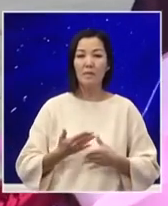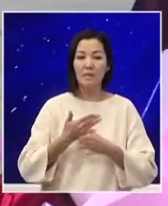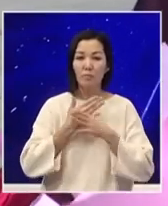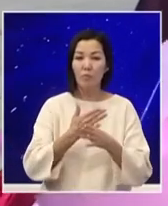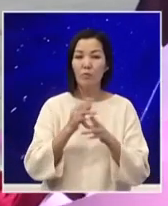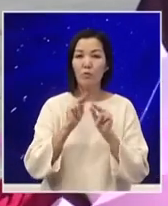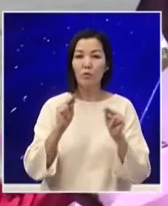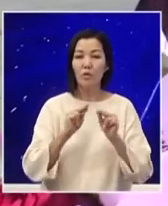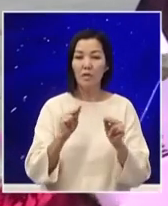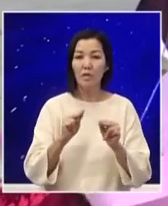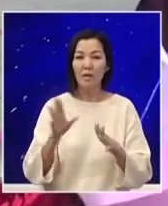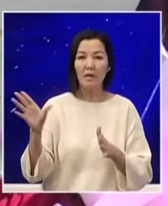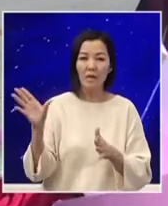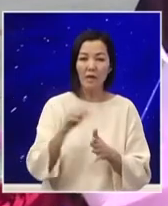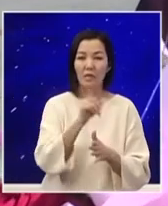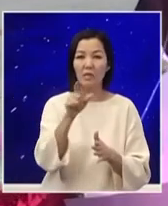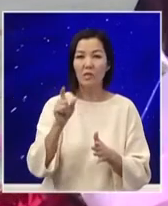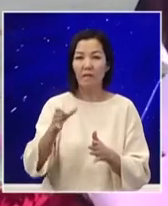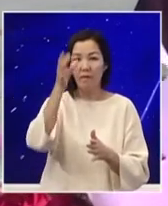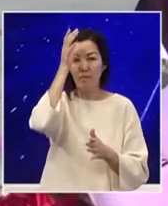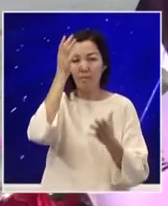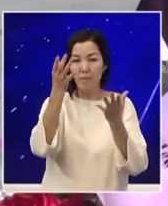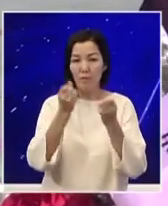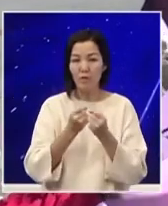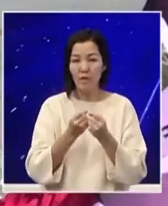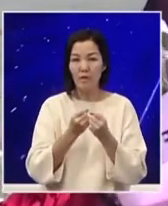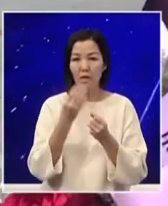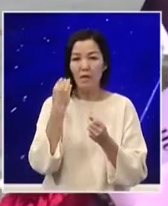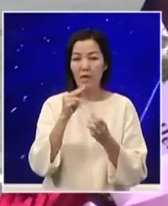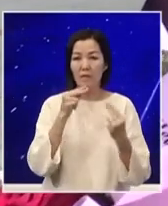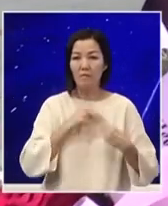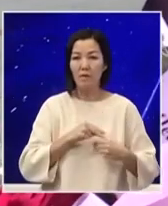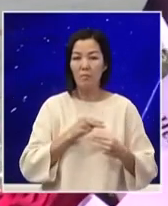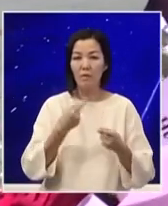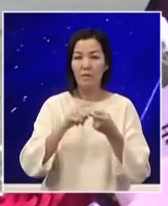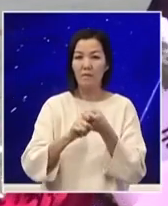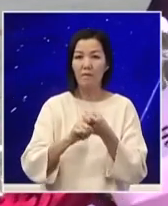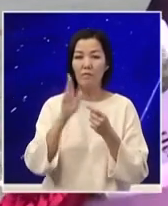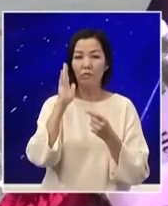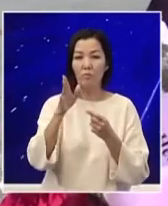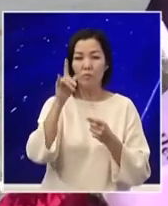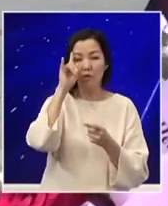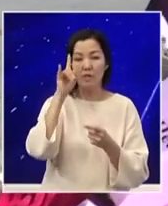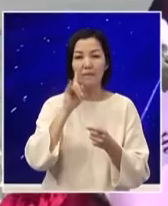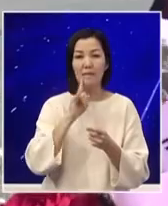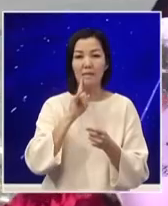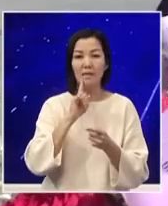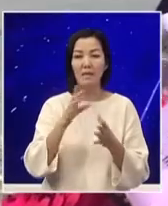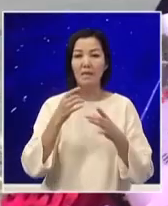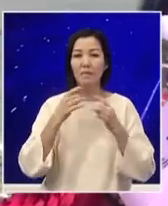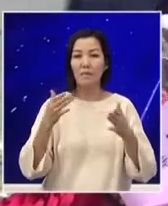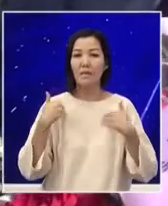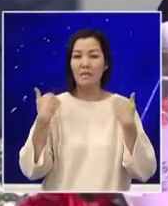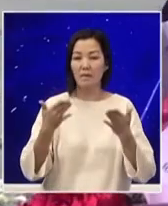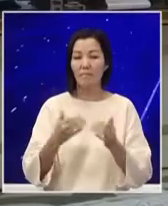каждый человек. И от качества его работы будет зависеть все будущее нашего государства. С праздником,